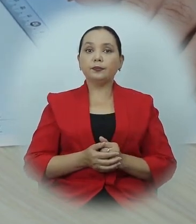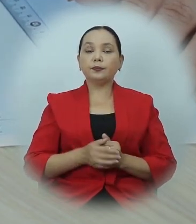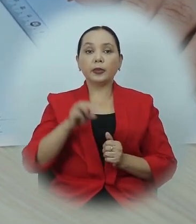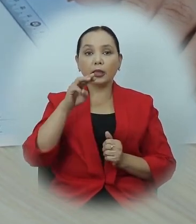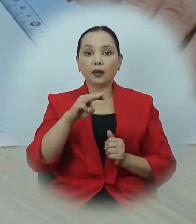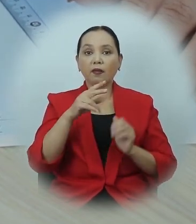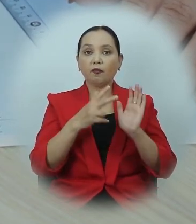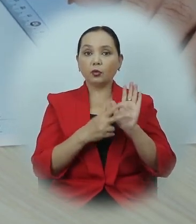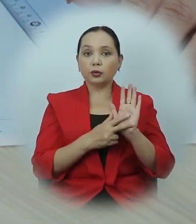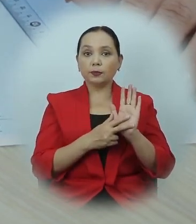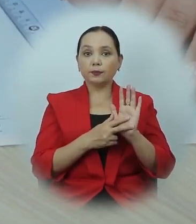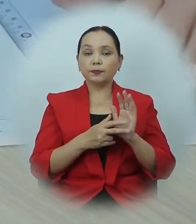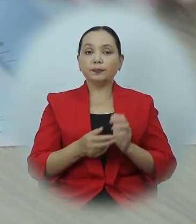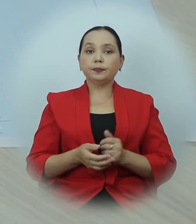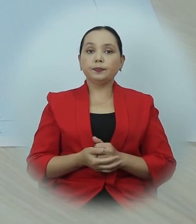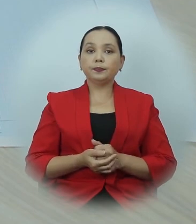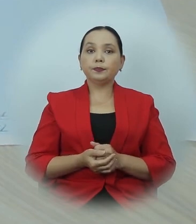Т7, Т8.